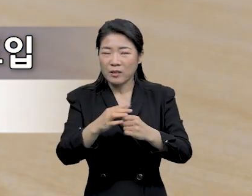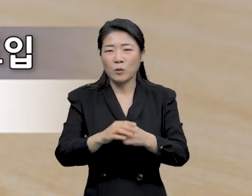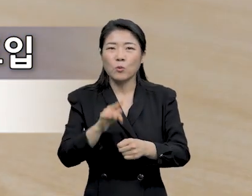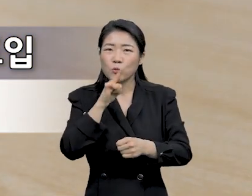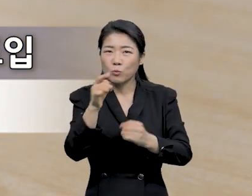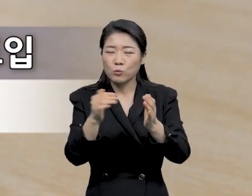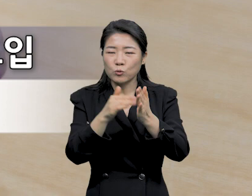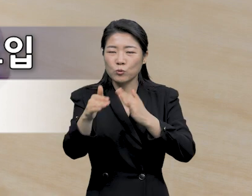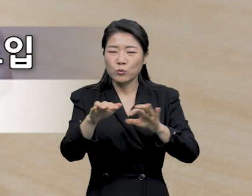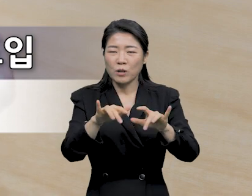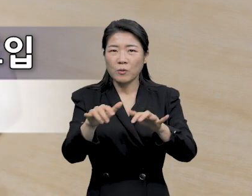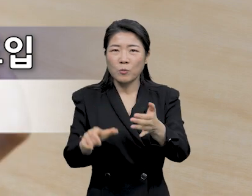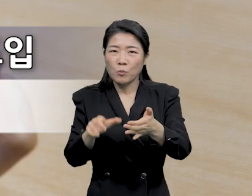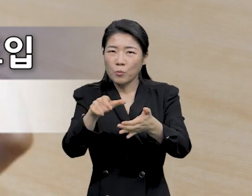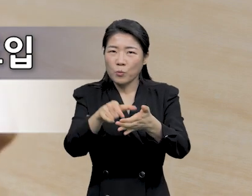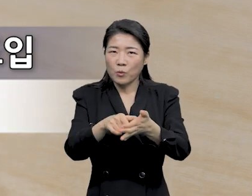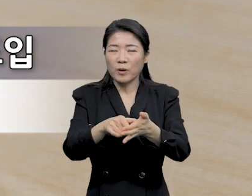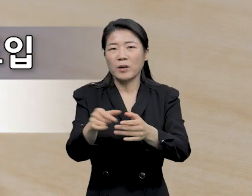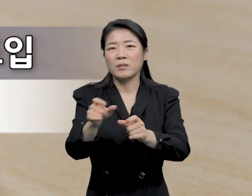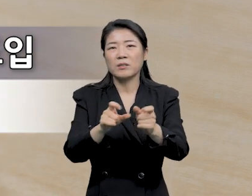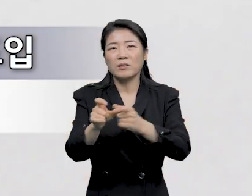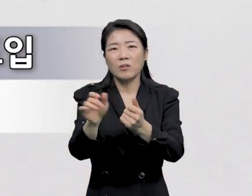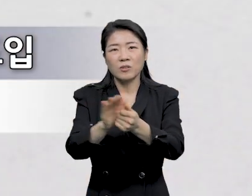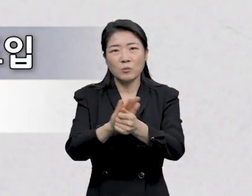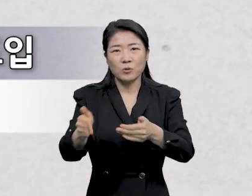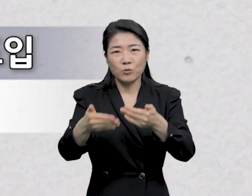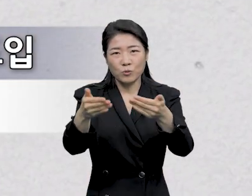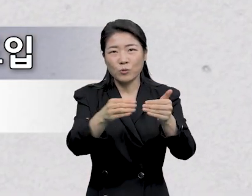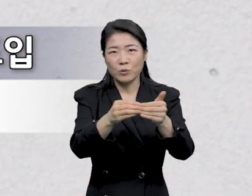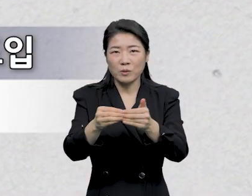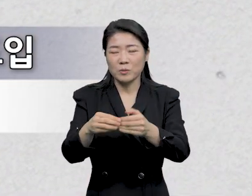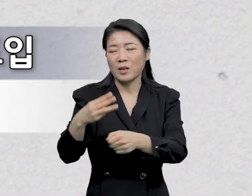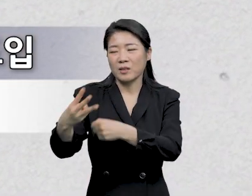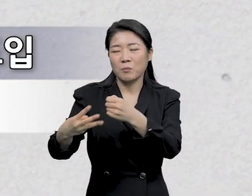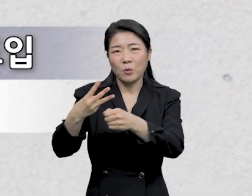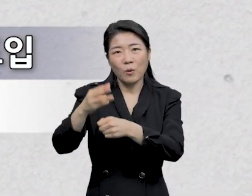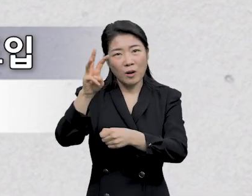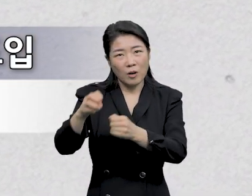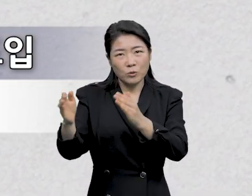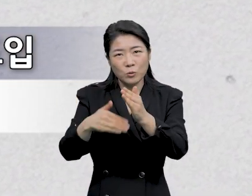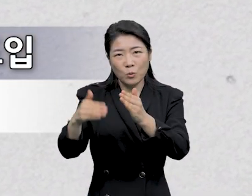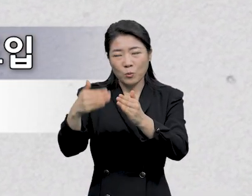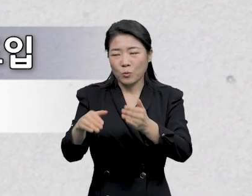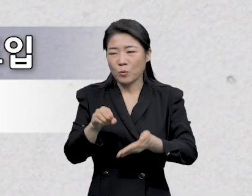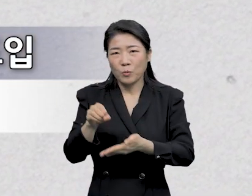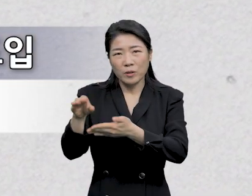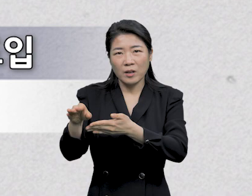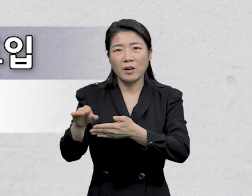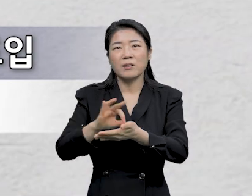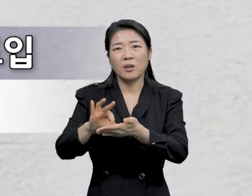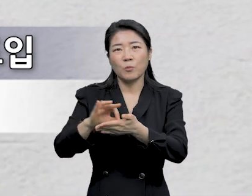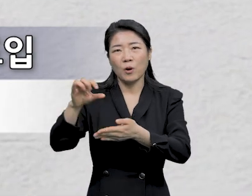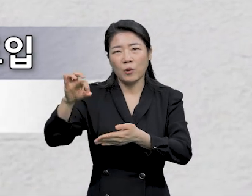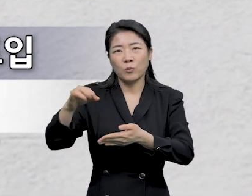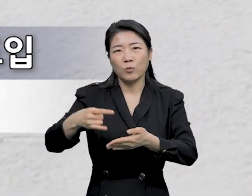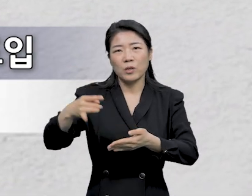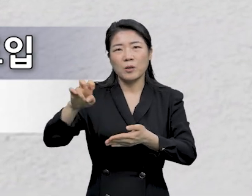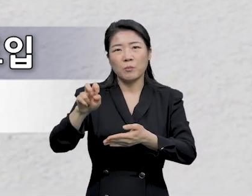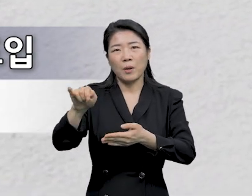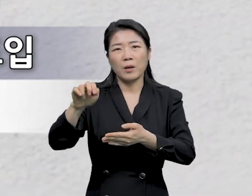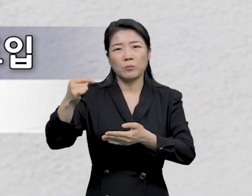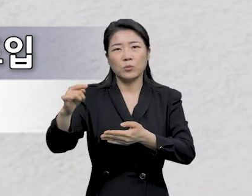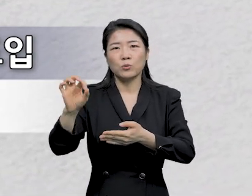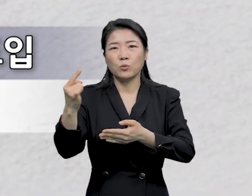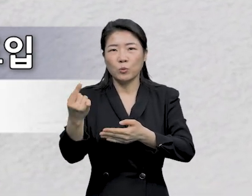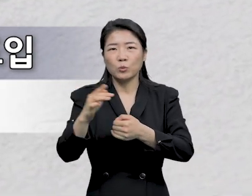카테고리 및 리뷰 이벤트 등도 진행합니다 이와 함께 3년간 광주 공공 배달의 문영사 활약한 위매프